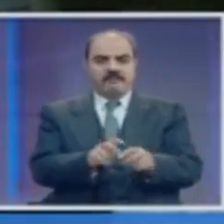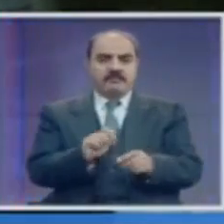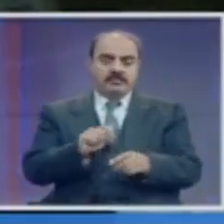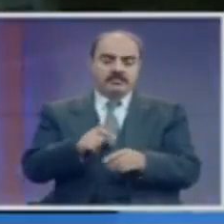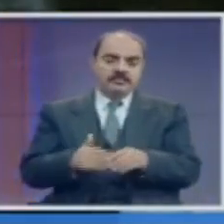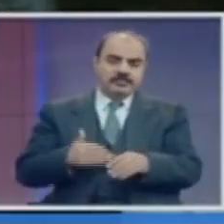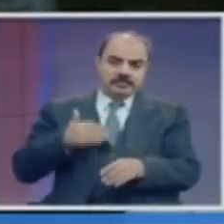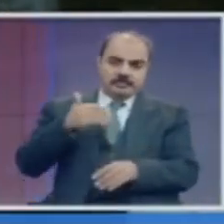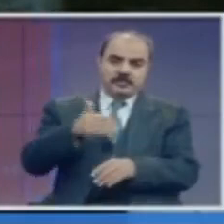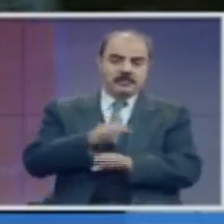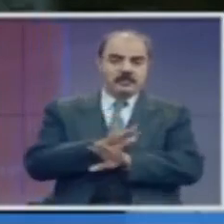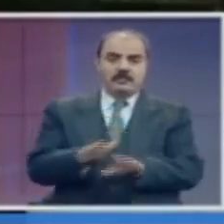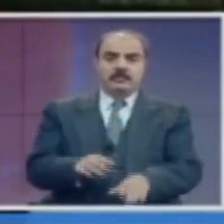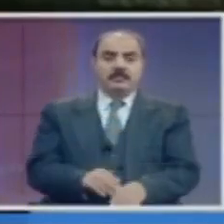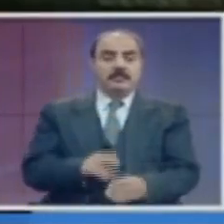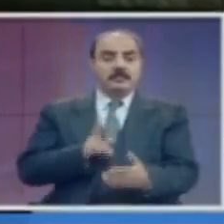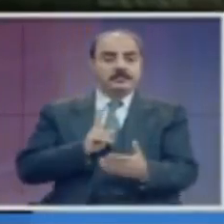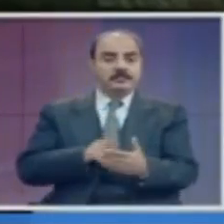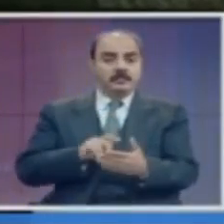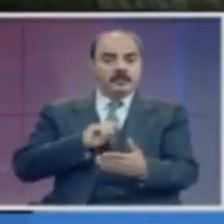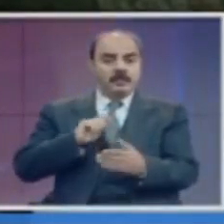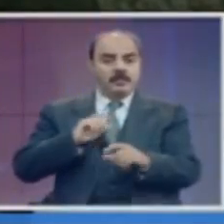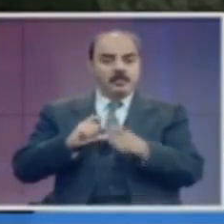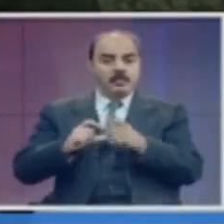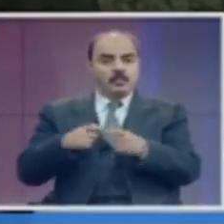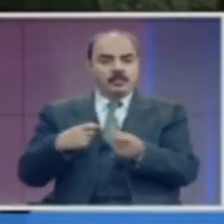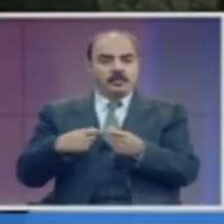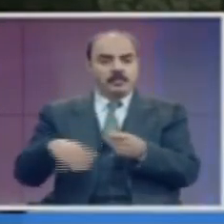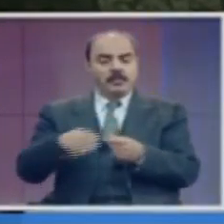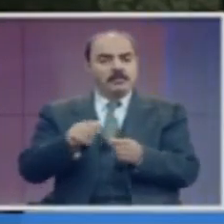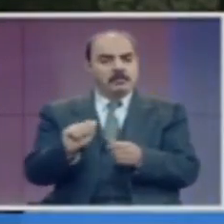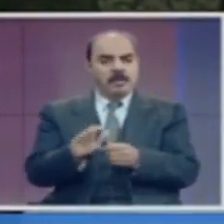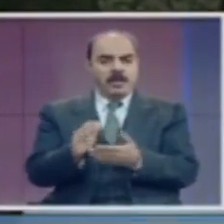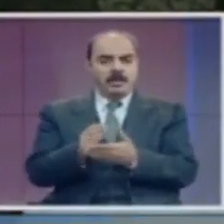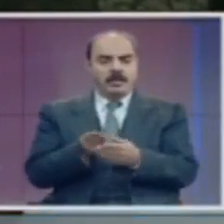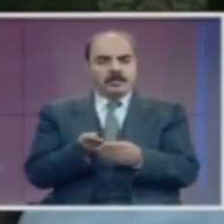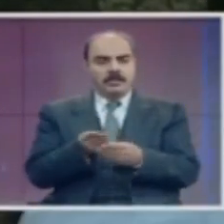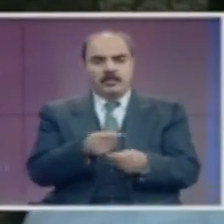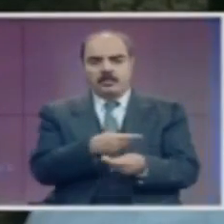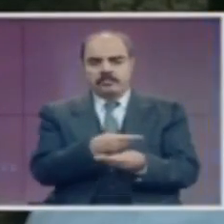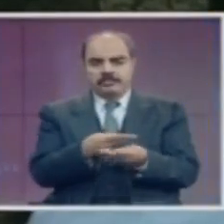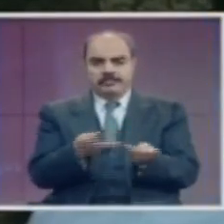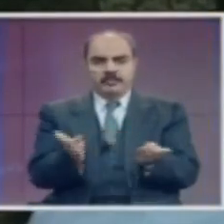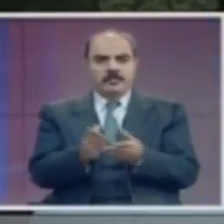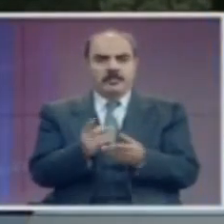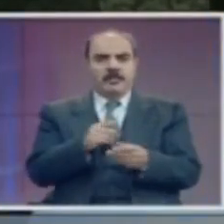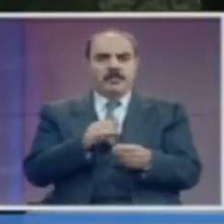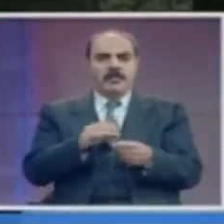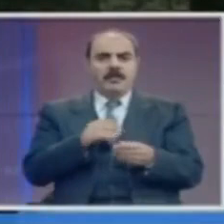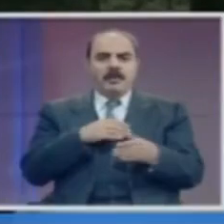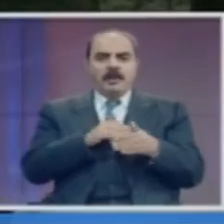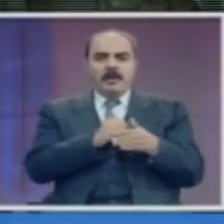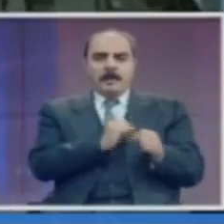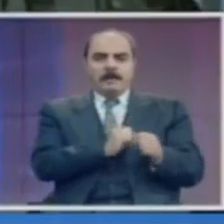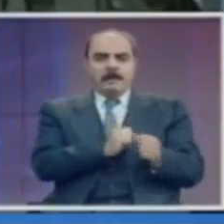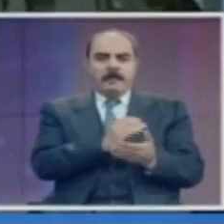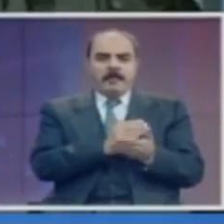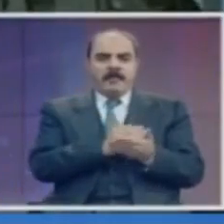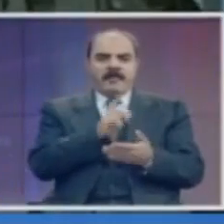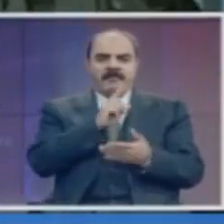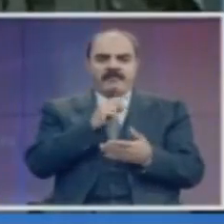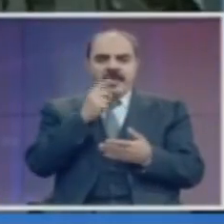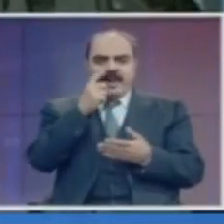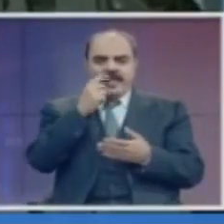حساب مصرفي. وتضمنت القرارات إصدار المحافظ الإلكترونية مجانا بما فيها إنشاء البطاقات